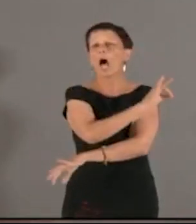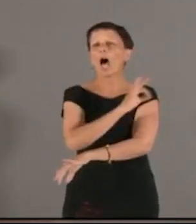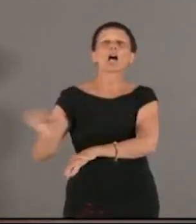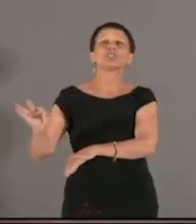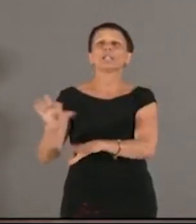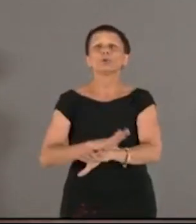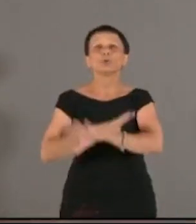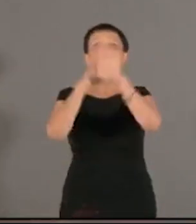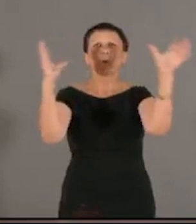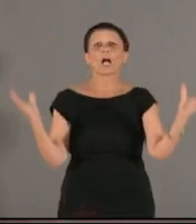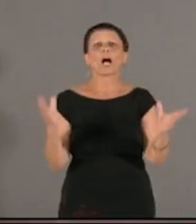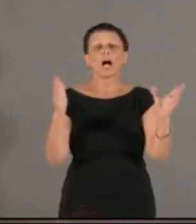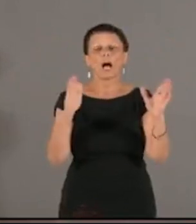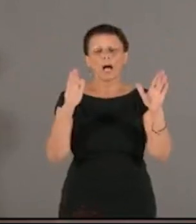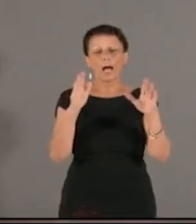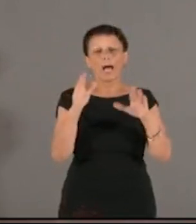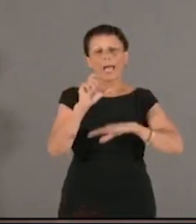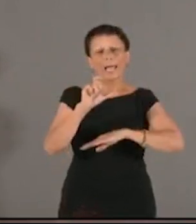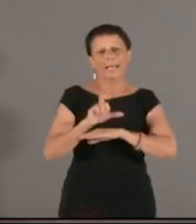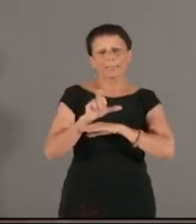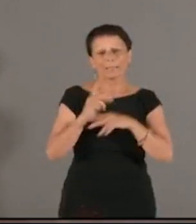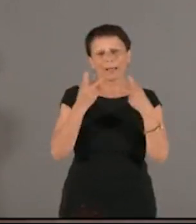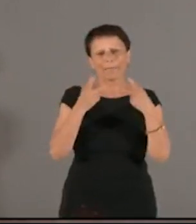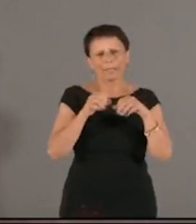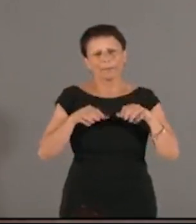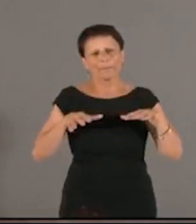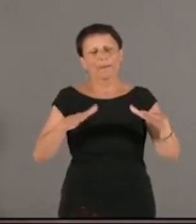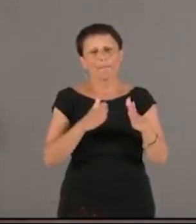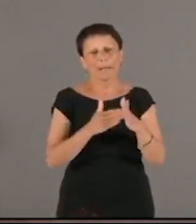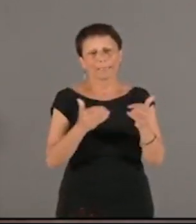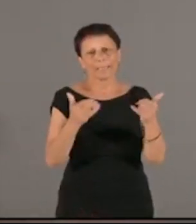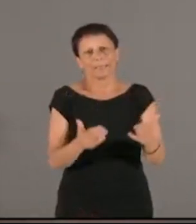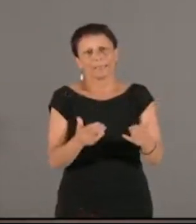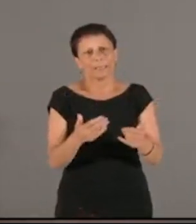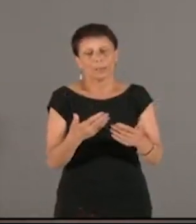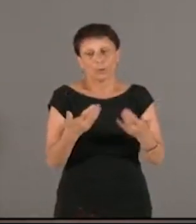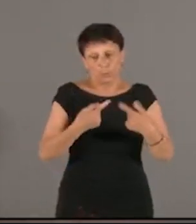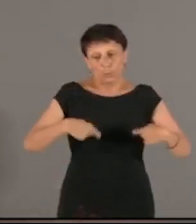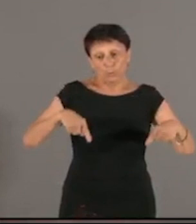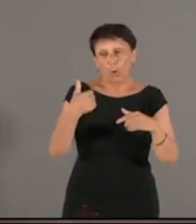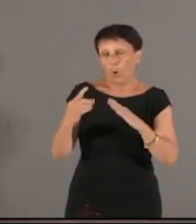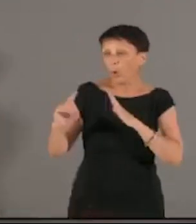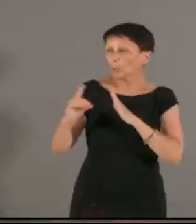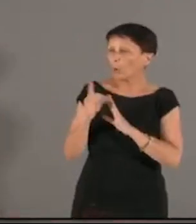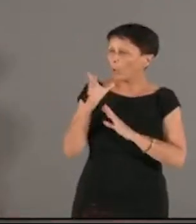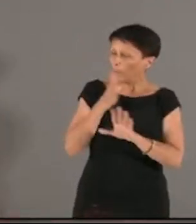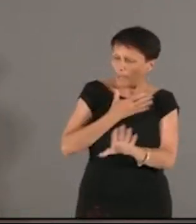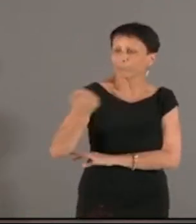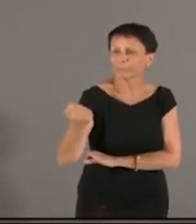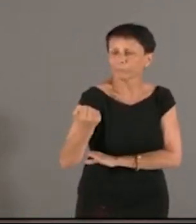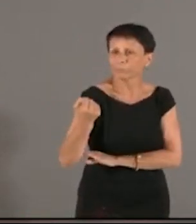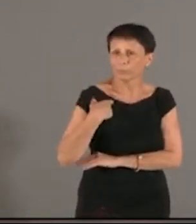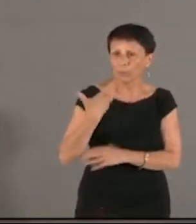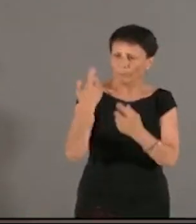grand architecte de l'islamisation. Et vous participez activement à son développement. Merci. Or, nous avons un droit inaliénable de